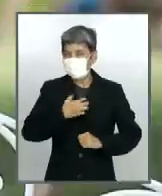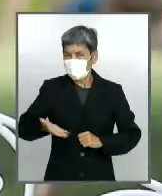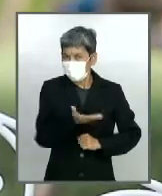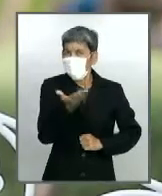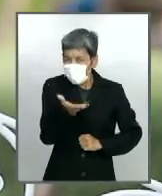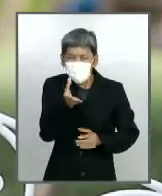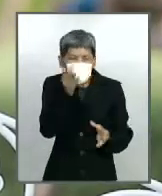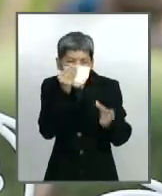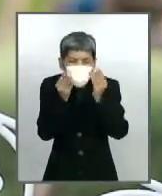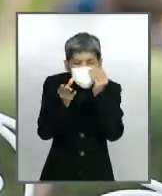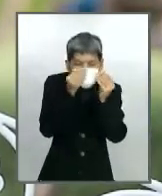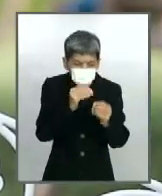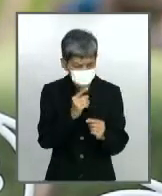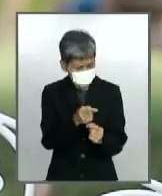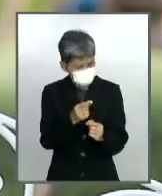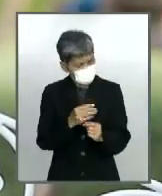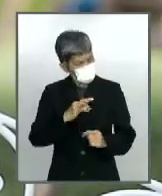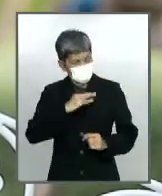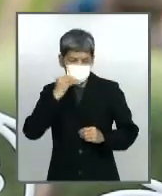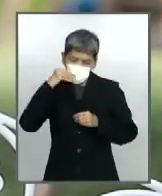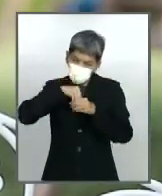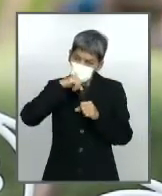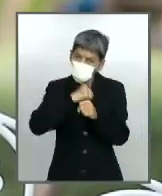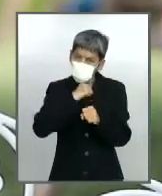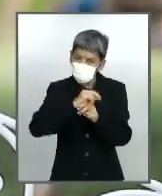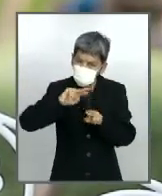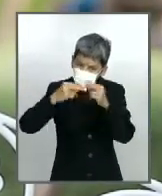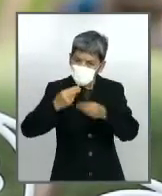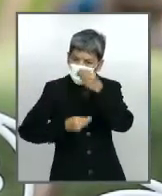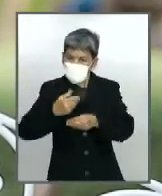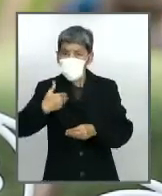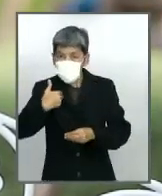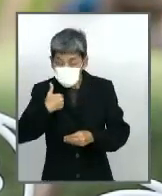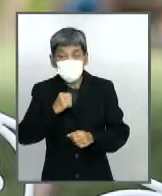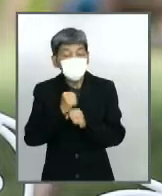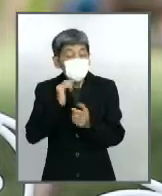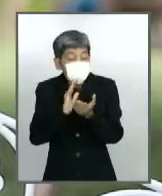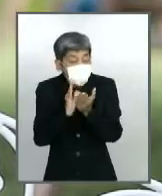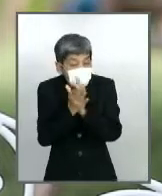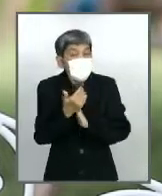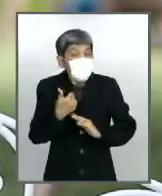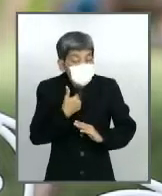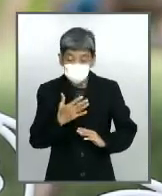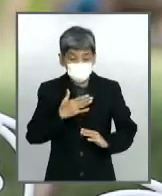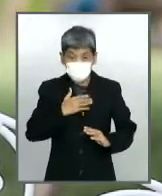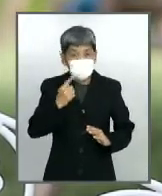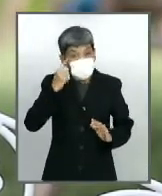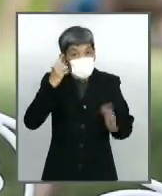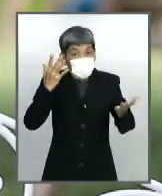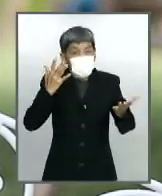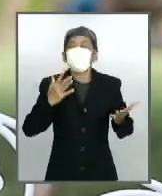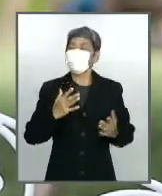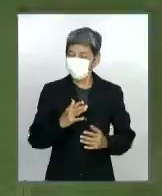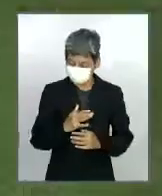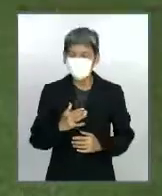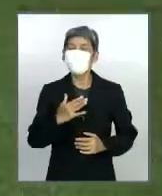อยากให้เรียนรู้ในเหตุการณ์นี้ที่มันมีการเปลี่ยนแปลงครั้งใหญ่เกิดขึ้นเพื่อว่าในอนาคตถ้ามีการเปลี่ยนแปลงใดๆที่จะมาอีกในที่เรายังไม่รู้